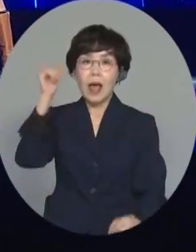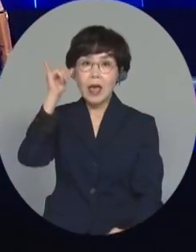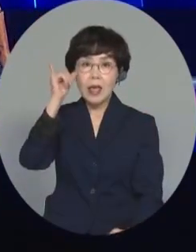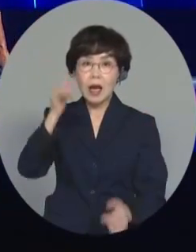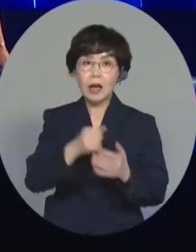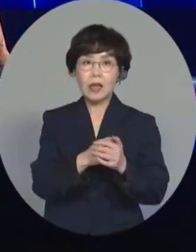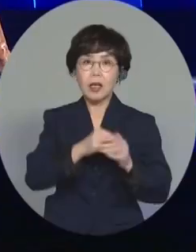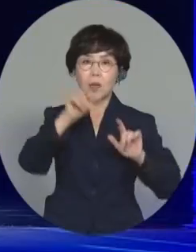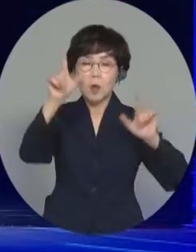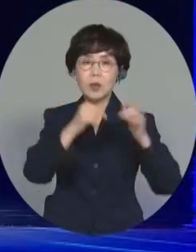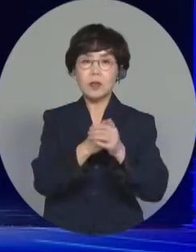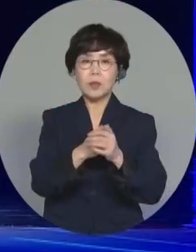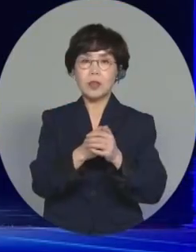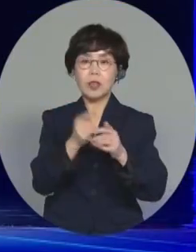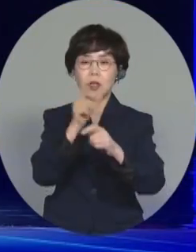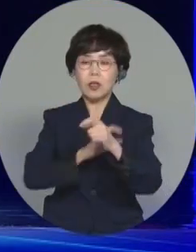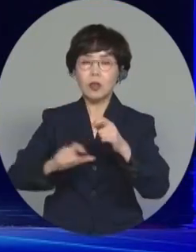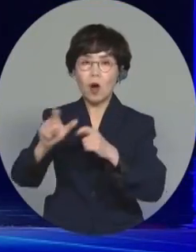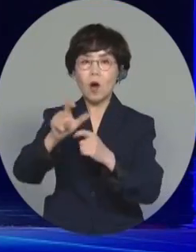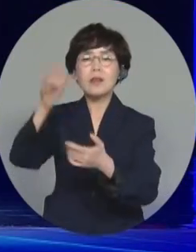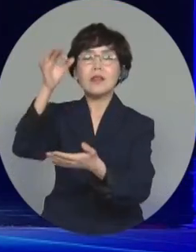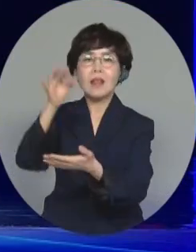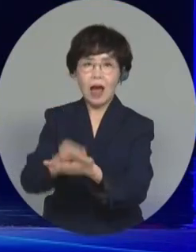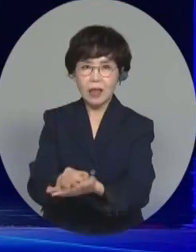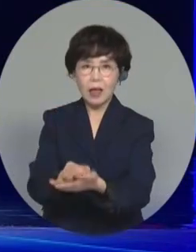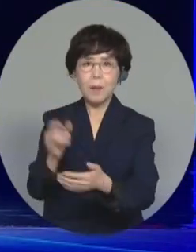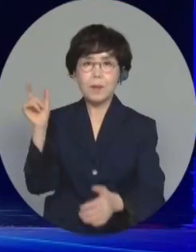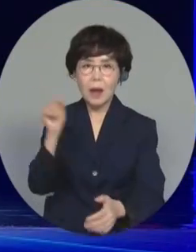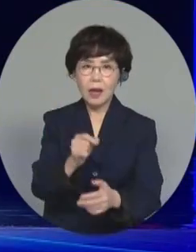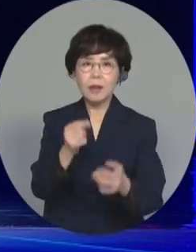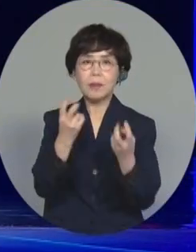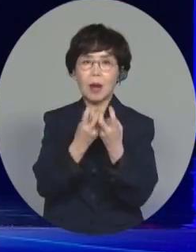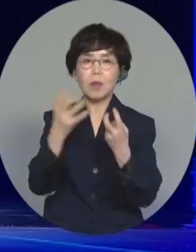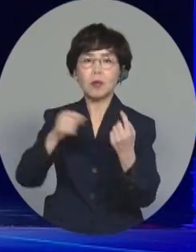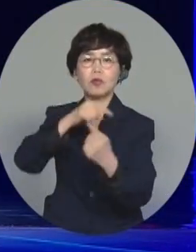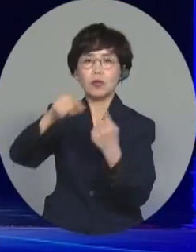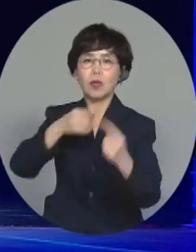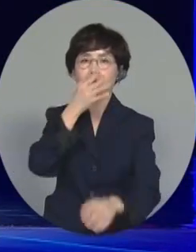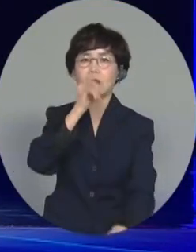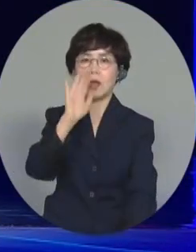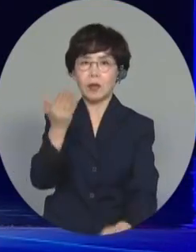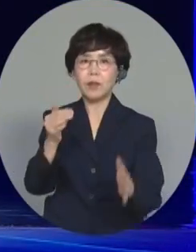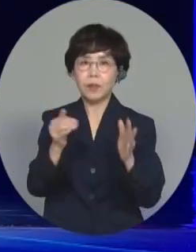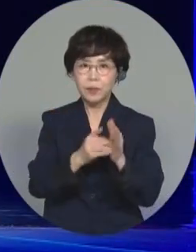모델을 민주화시키고 훨씬 더 저렴하고 빠른 방식으로 운영할 수 있게 되었습니다.